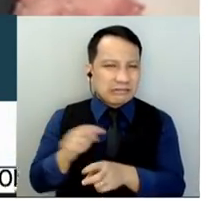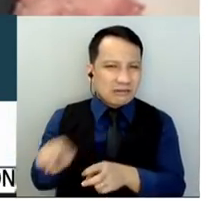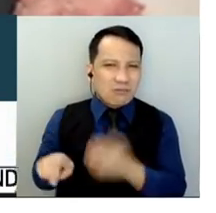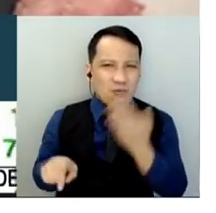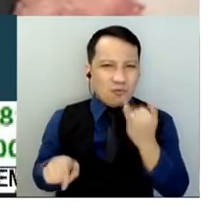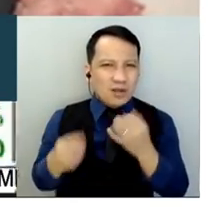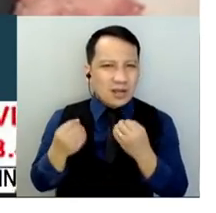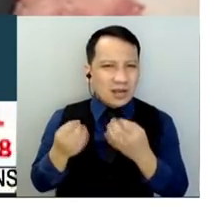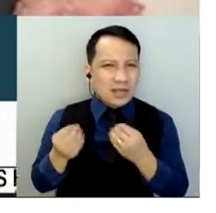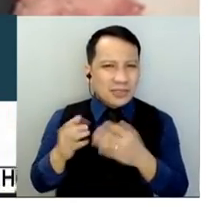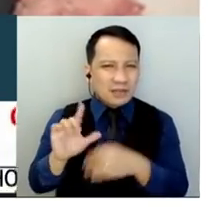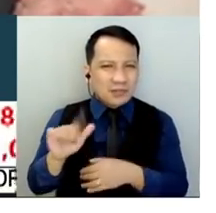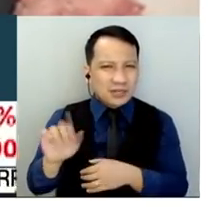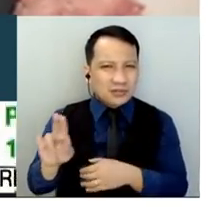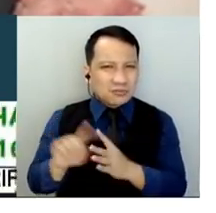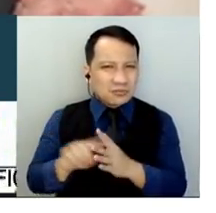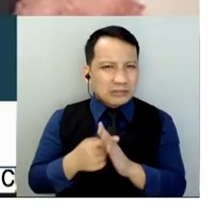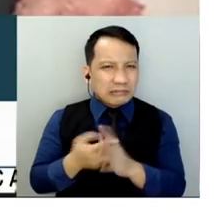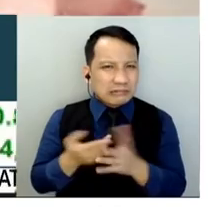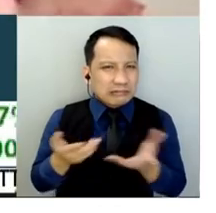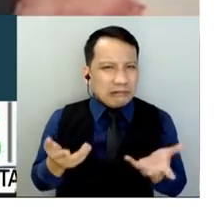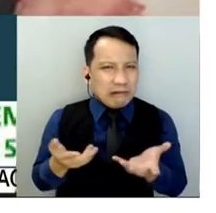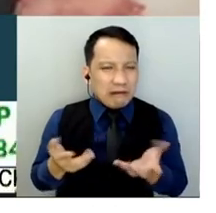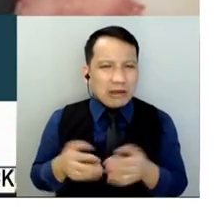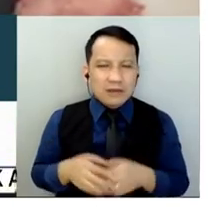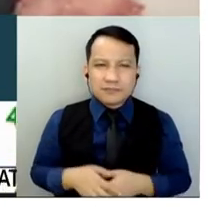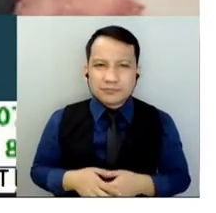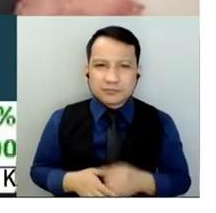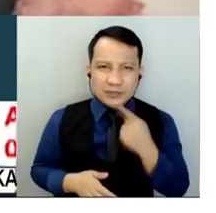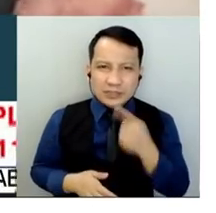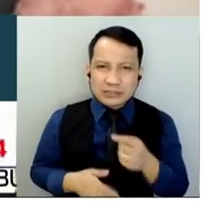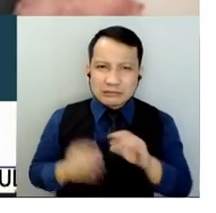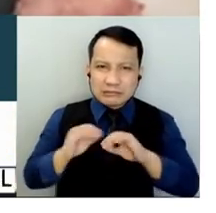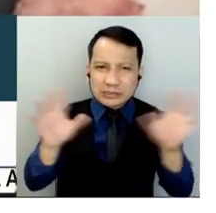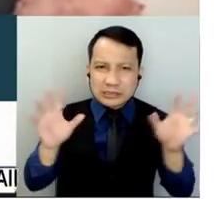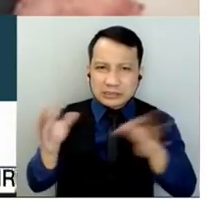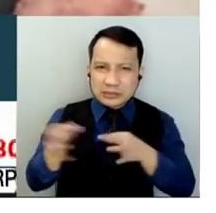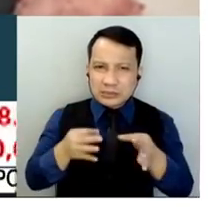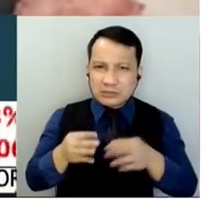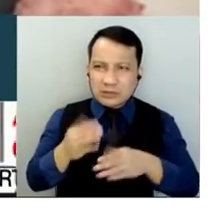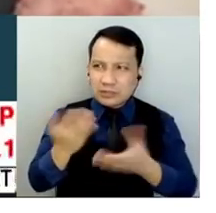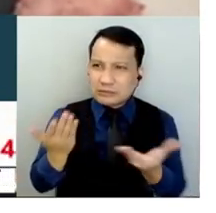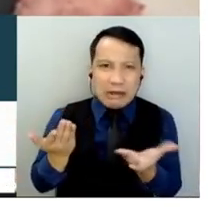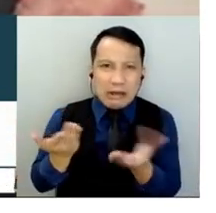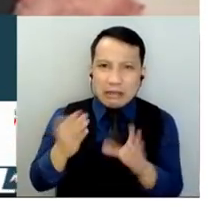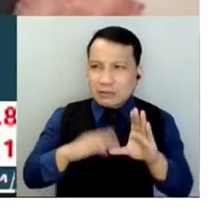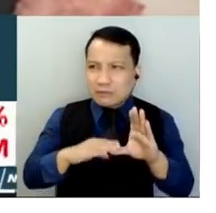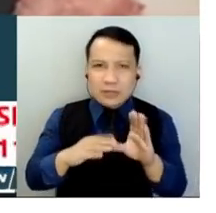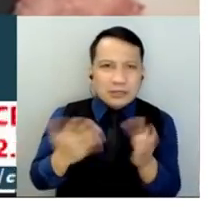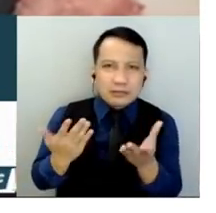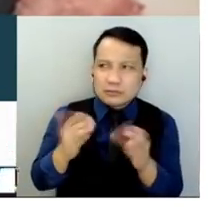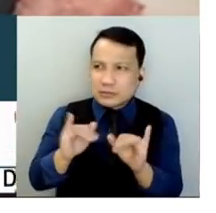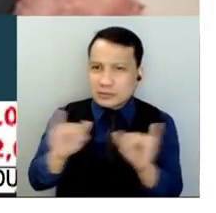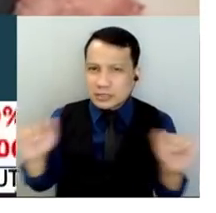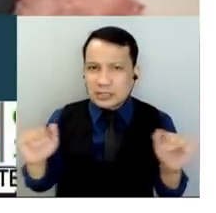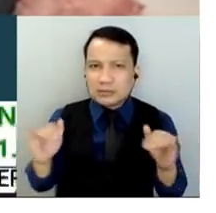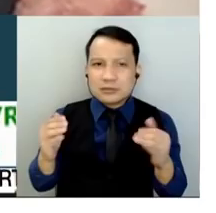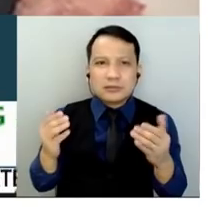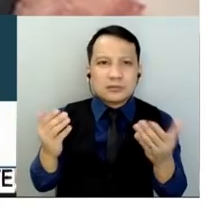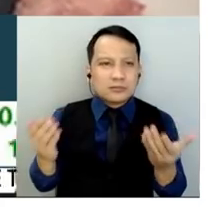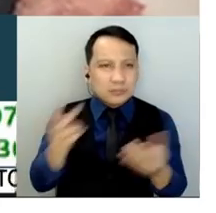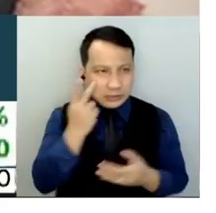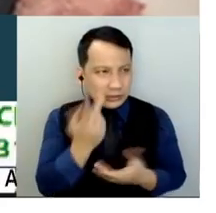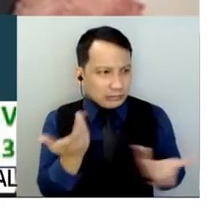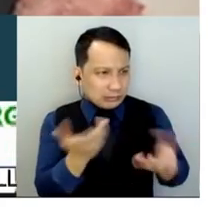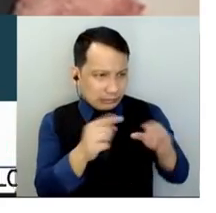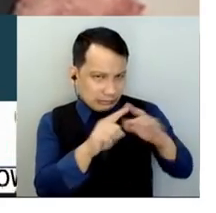napakaraming LGUs to begin with. And at the same time, hindi baliwanag kung ano yung benchmarks, di ba? Like, to an ordinary person, hindi nila alam ano